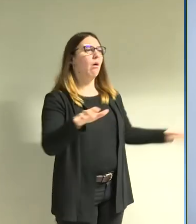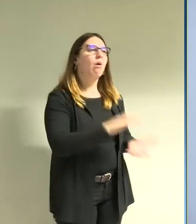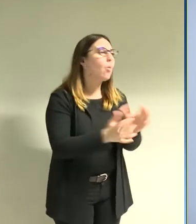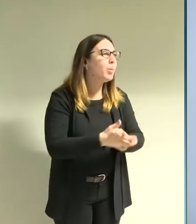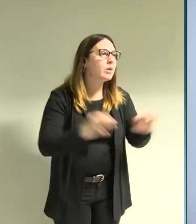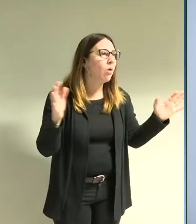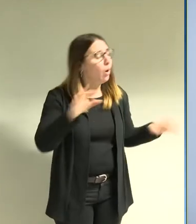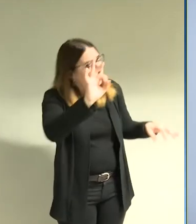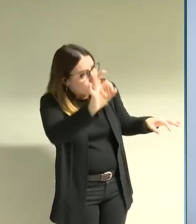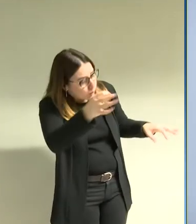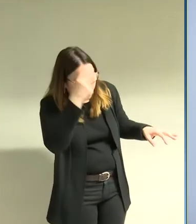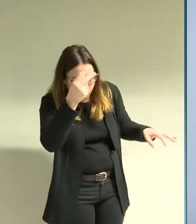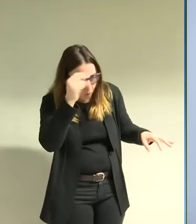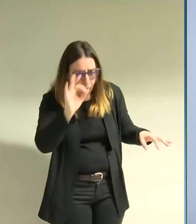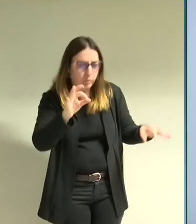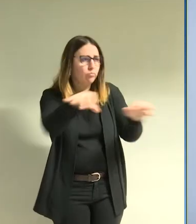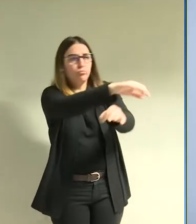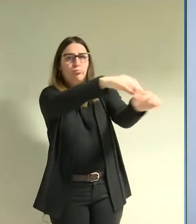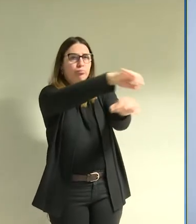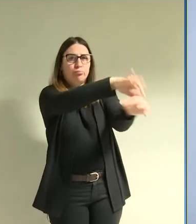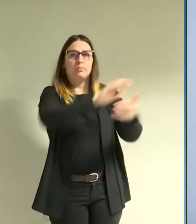oui mais je comprends tout à fait